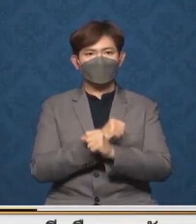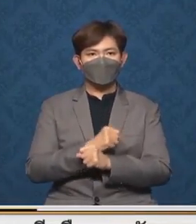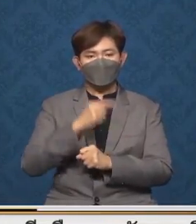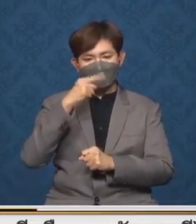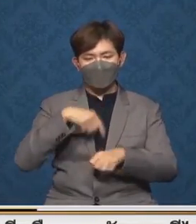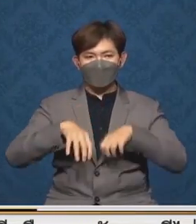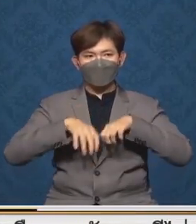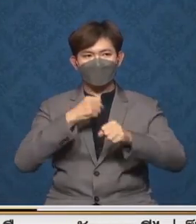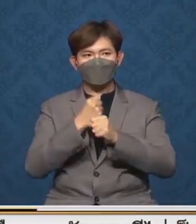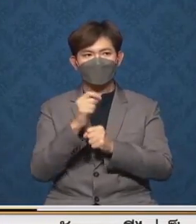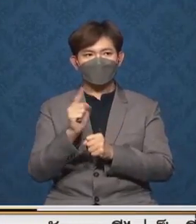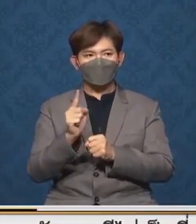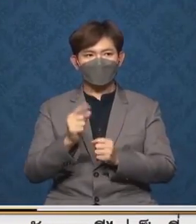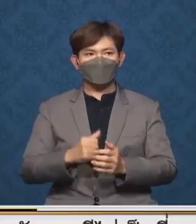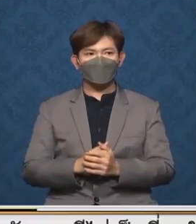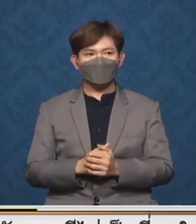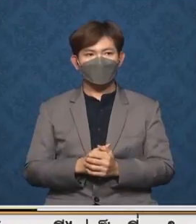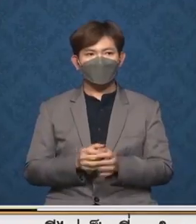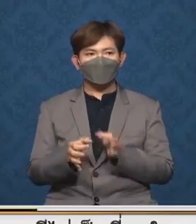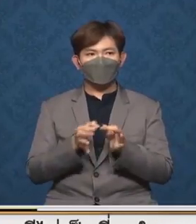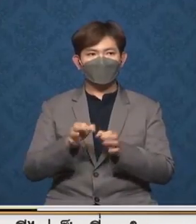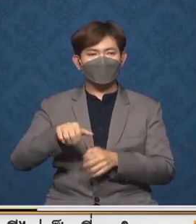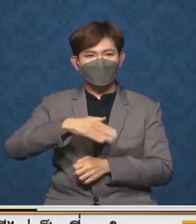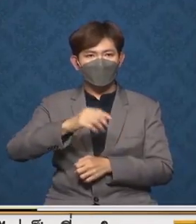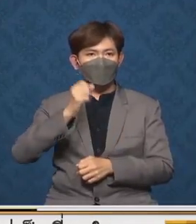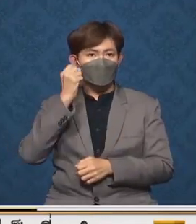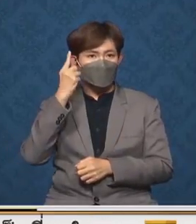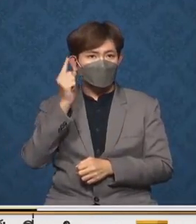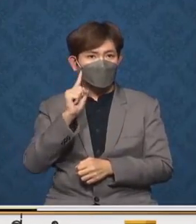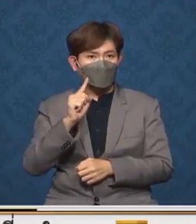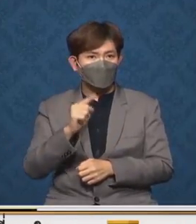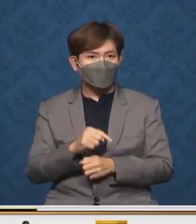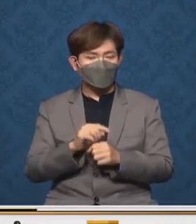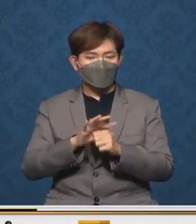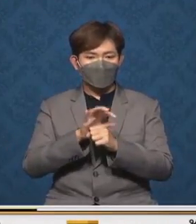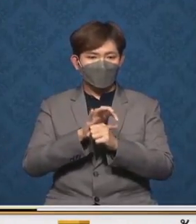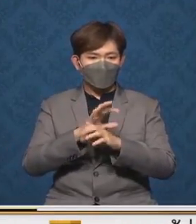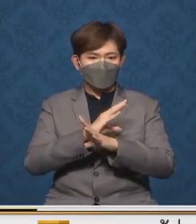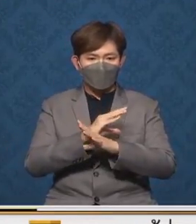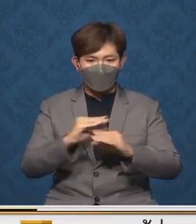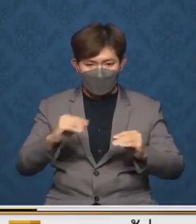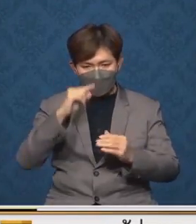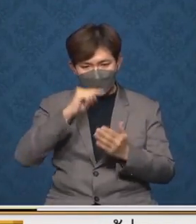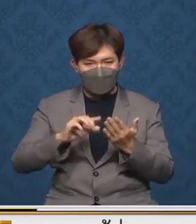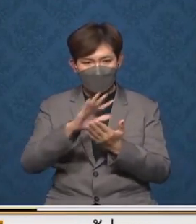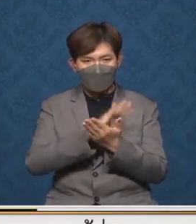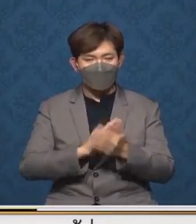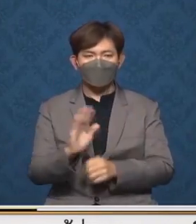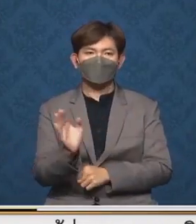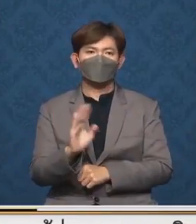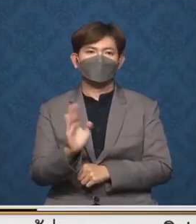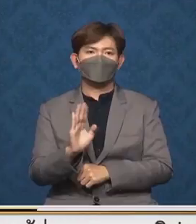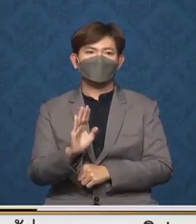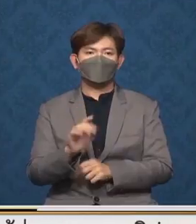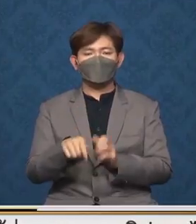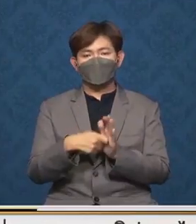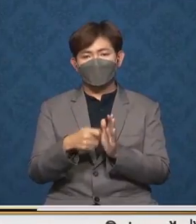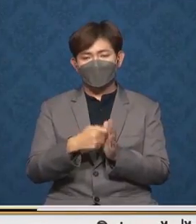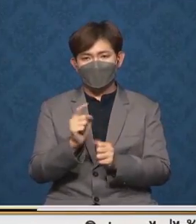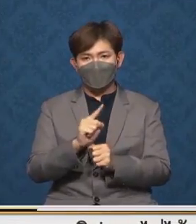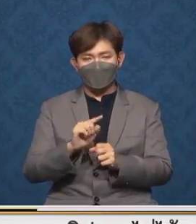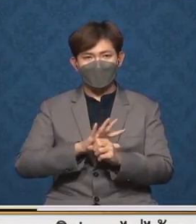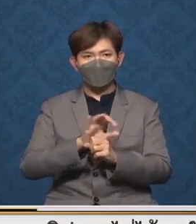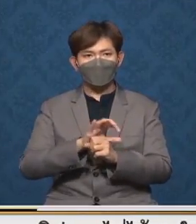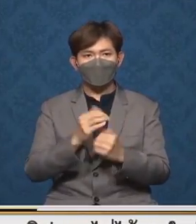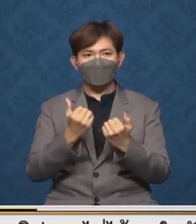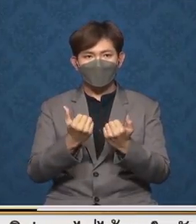วิตนั้นขอให้เข้าใจว่าไม่ใช่เป็นการกำจัดโรคให้หมดสิ้นไปจากประเทศจากโรคพอโรคนี้สุดท้